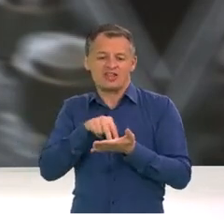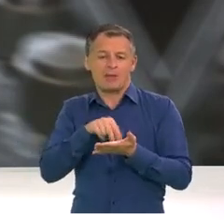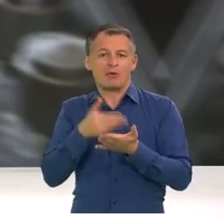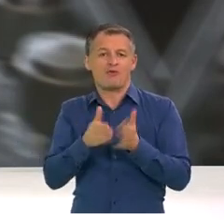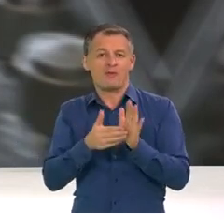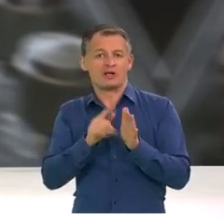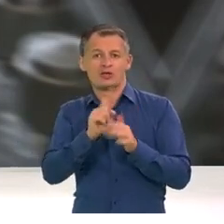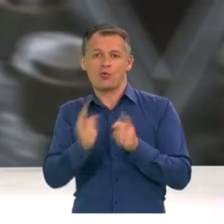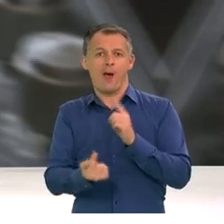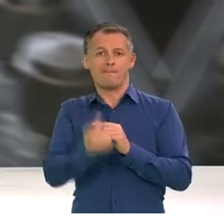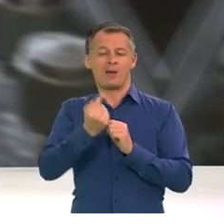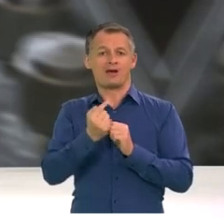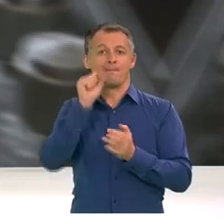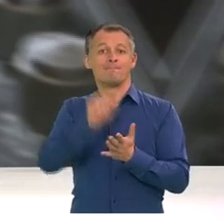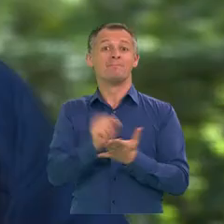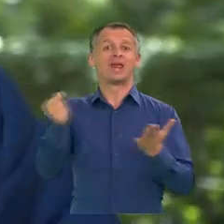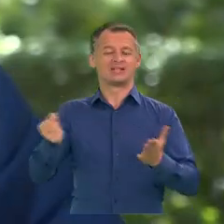sale să nu apară în presă.